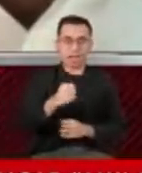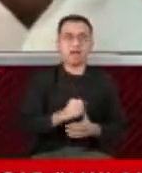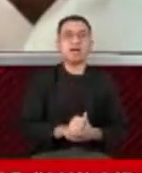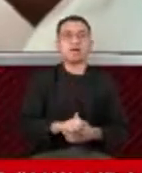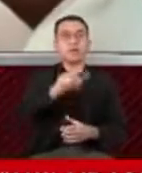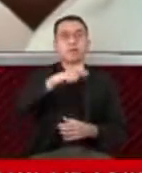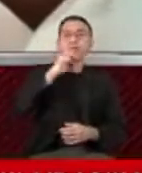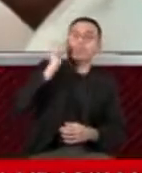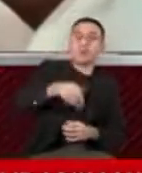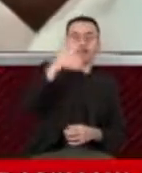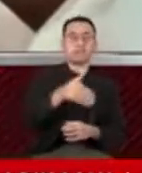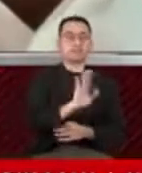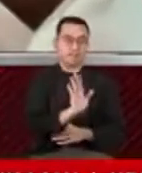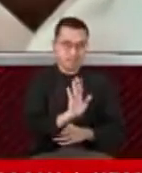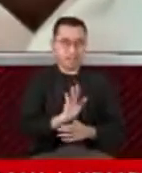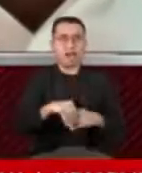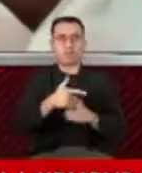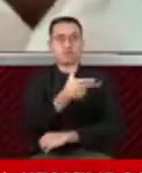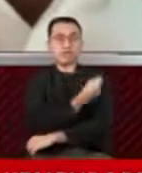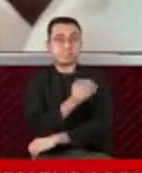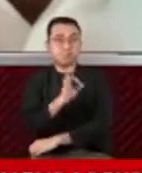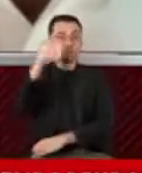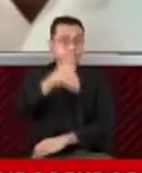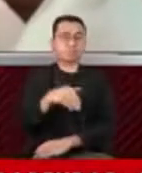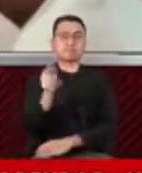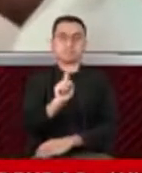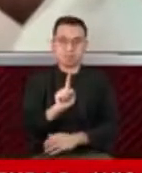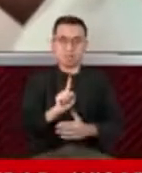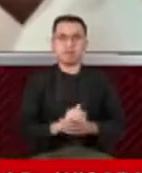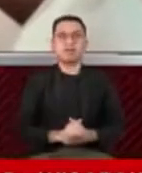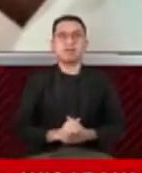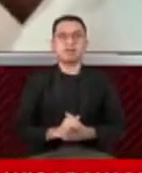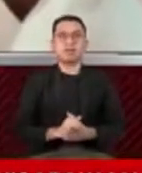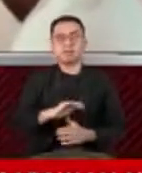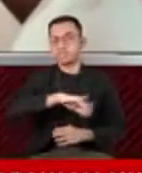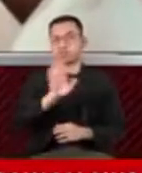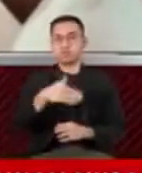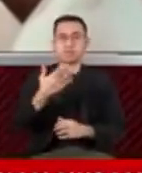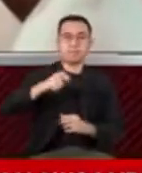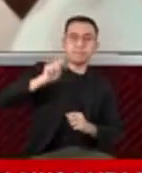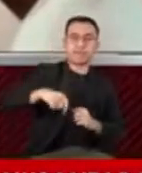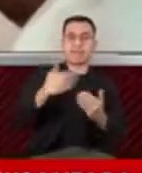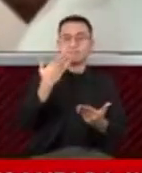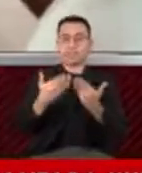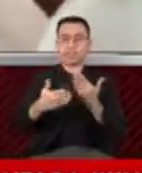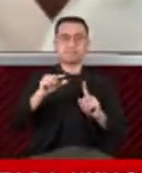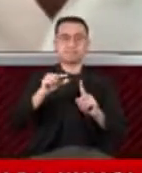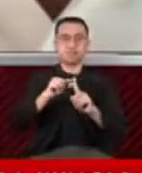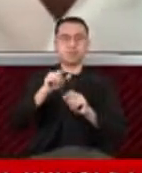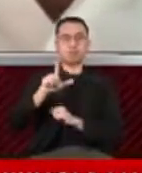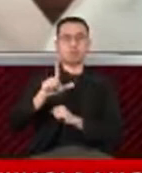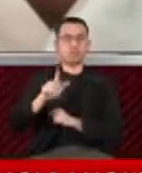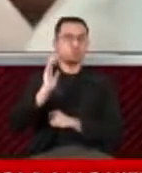juga tidak dan menerapkan ada program aplikasi peduli lindungi gitu itu sudah